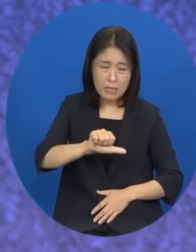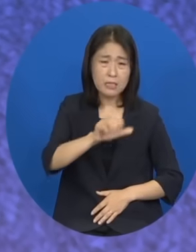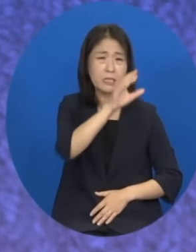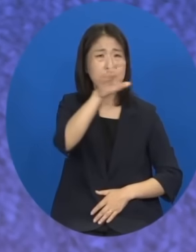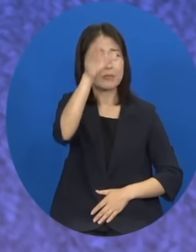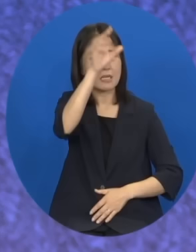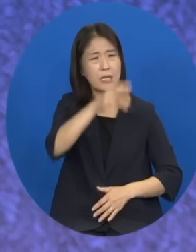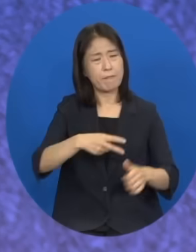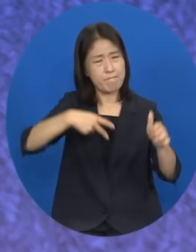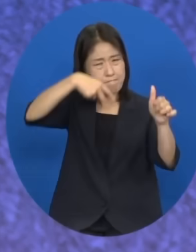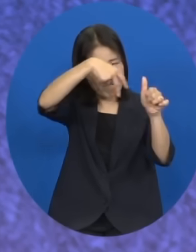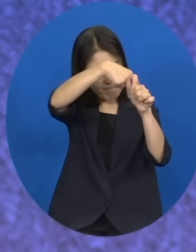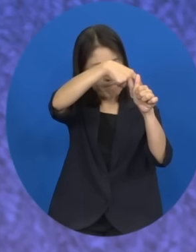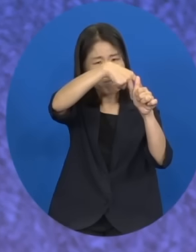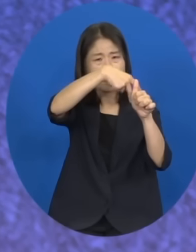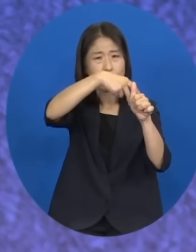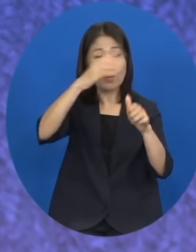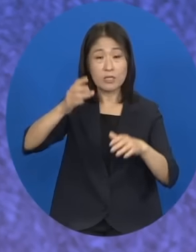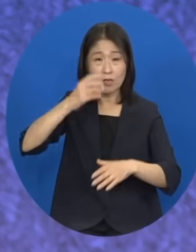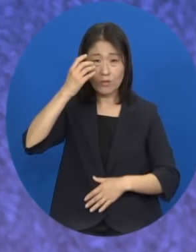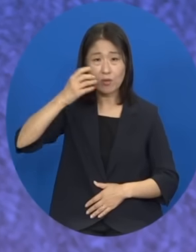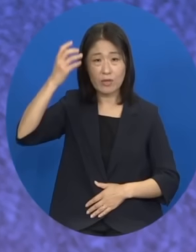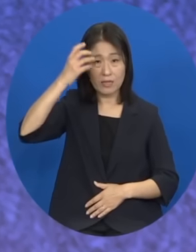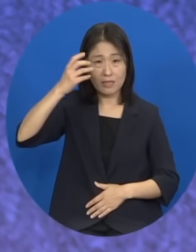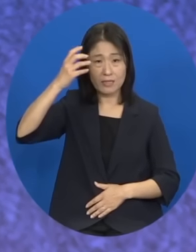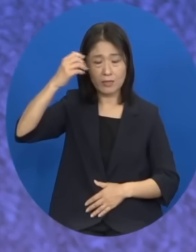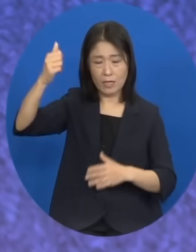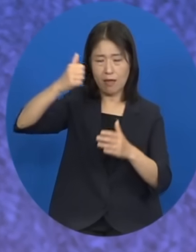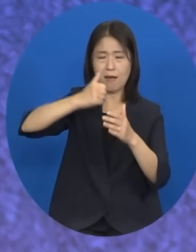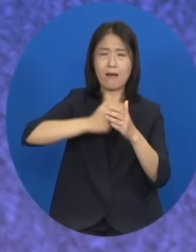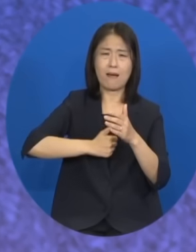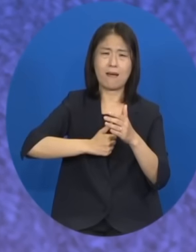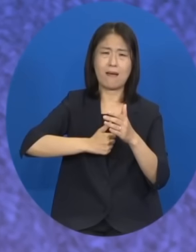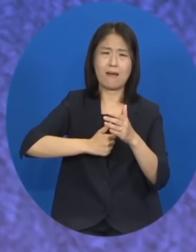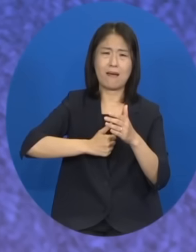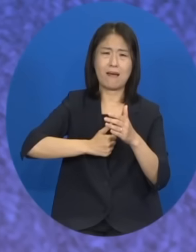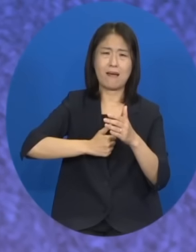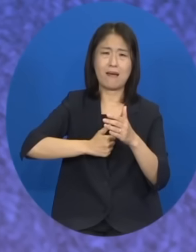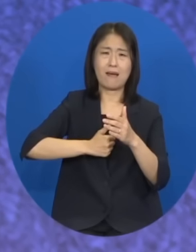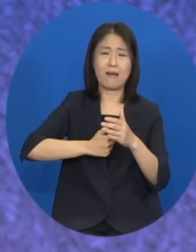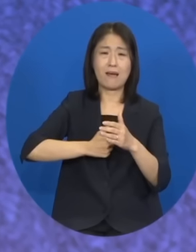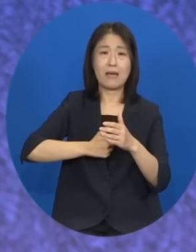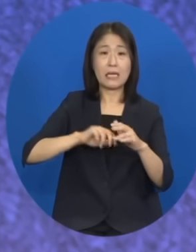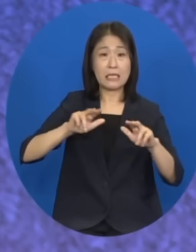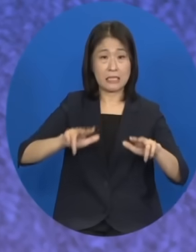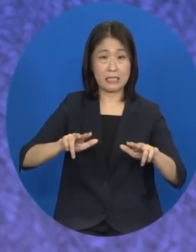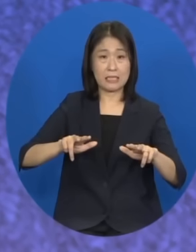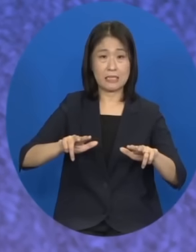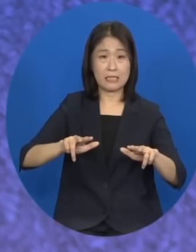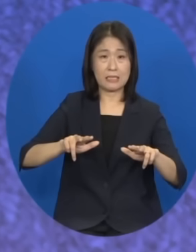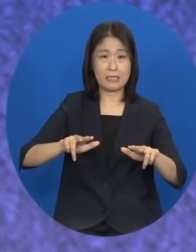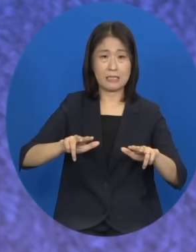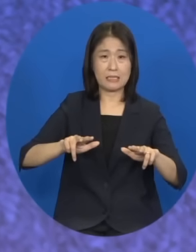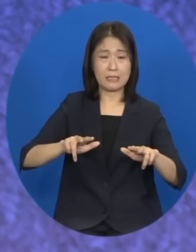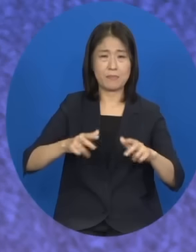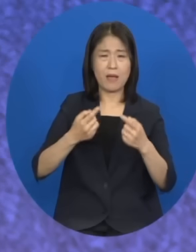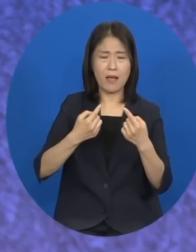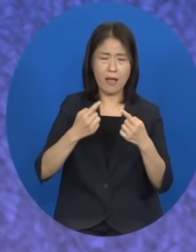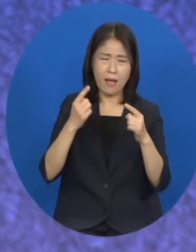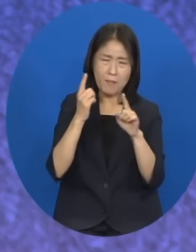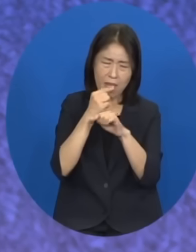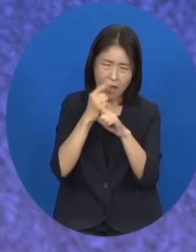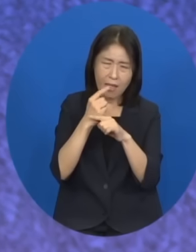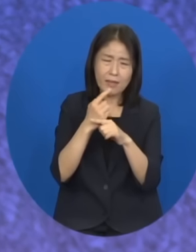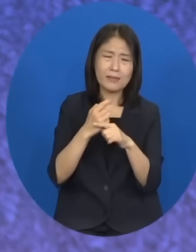하시고 성령께서 지금 제 안에 거하게 하시고 그리고 지금도 저와 동행하시는 것,